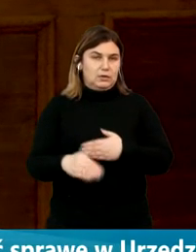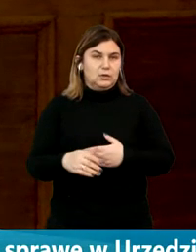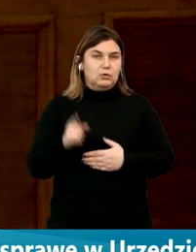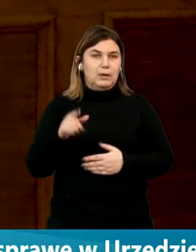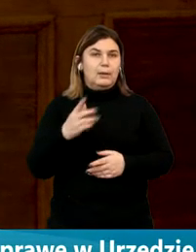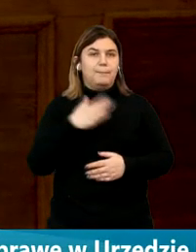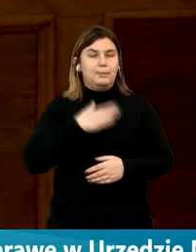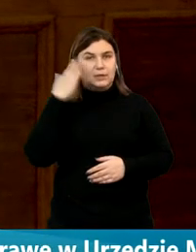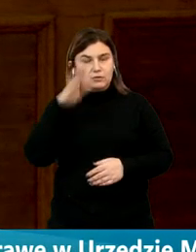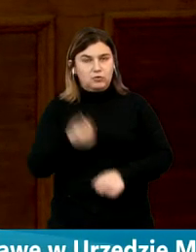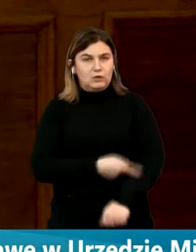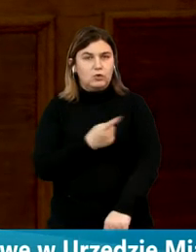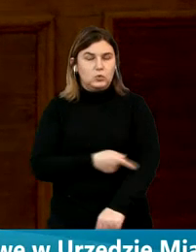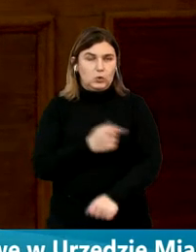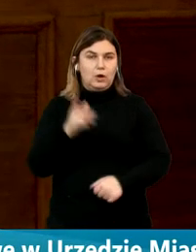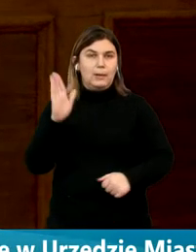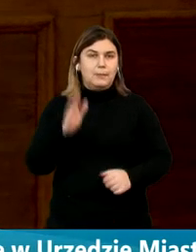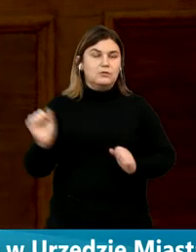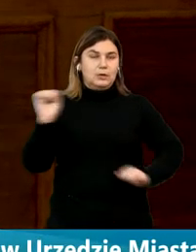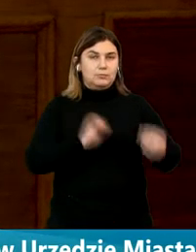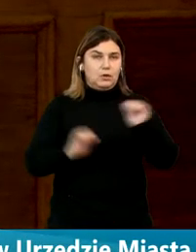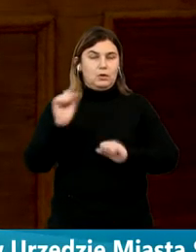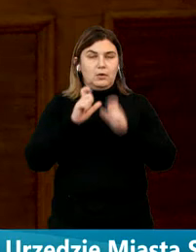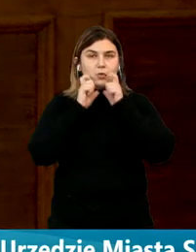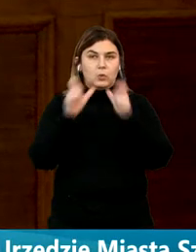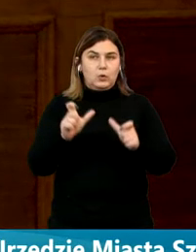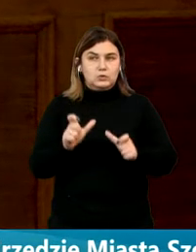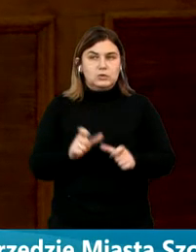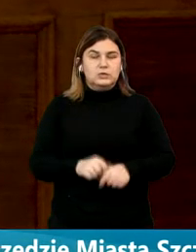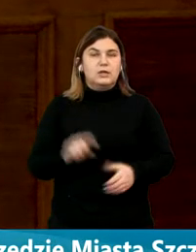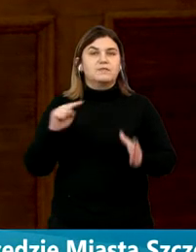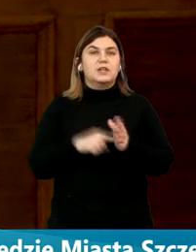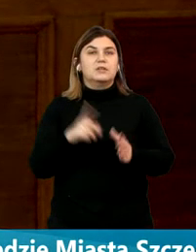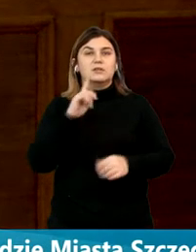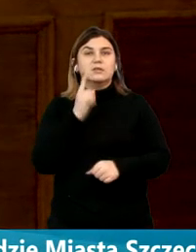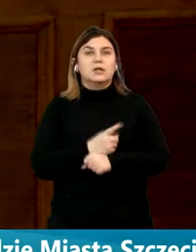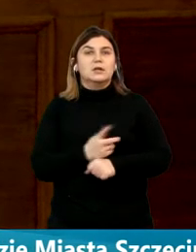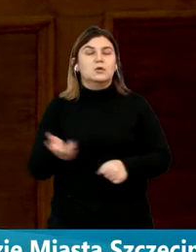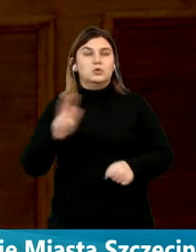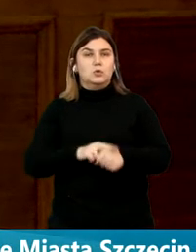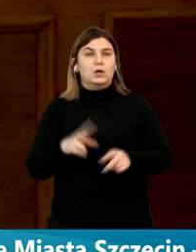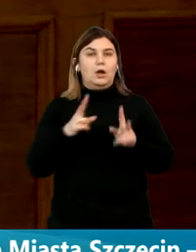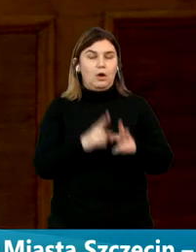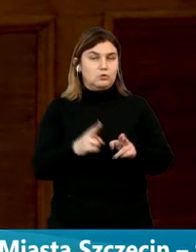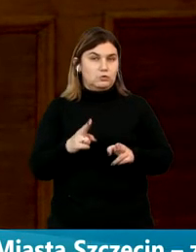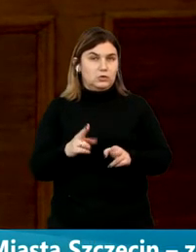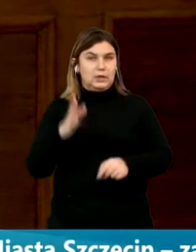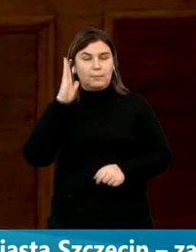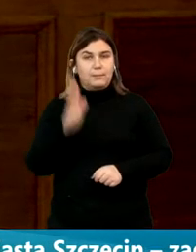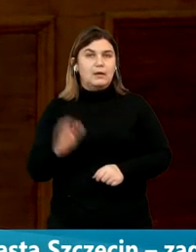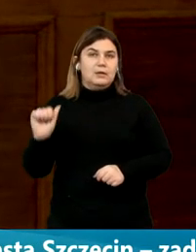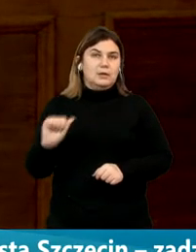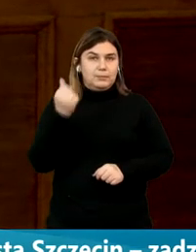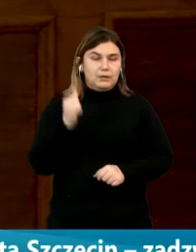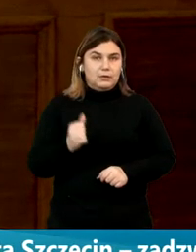że w najbliższym czasie będziemy mogli ten przetarg ogłosić i wtedy zdecydujemy też, który z odcinków będzie budowany jako